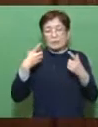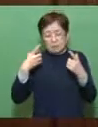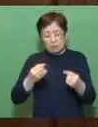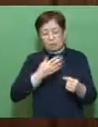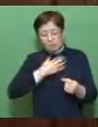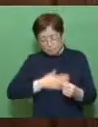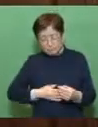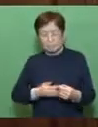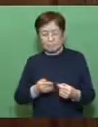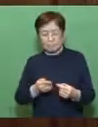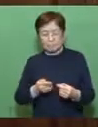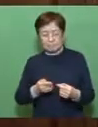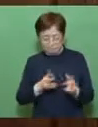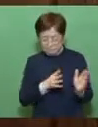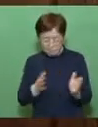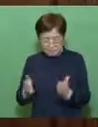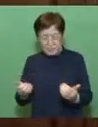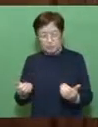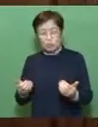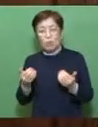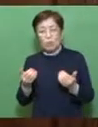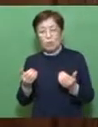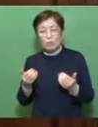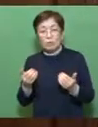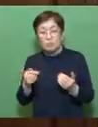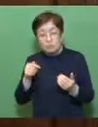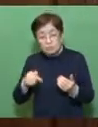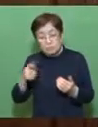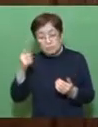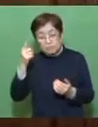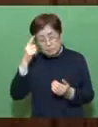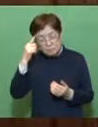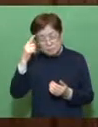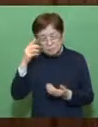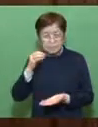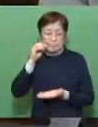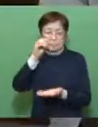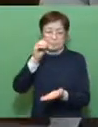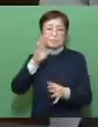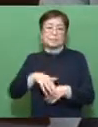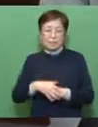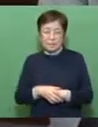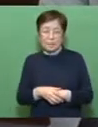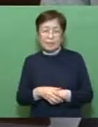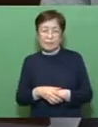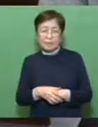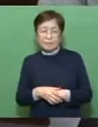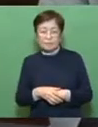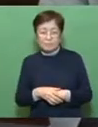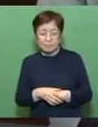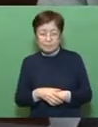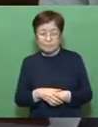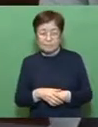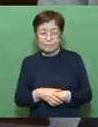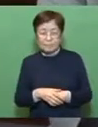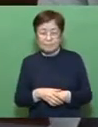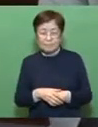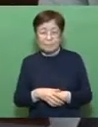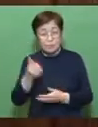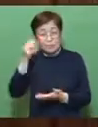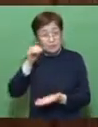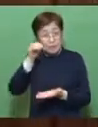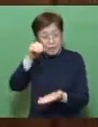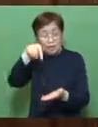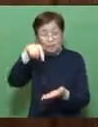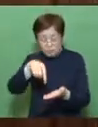あのきちんとあのえ据えるべきだ位置づけるべきだてことを提言してまいりましたはいそれはあの